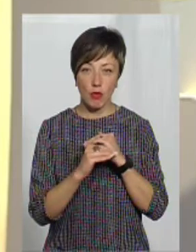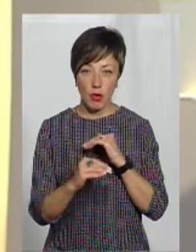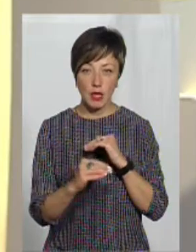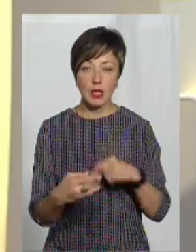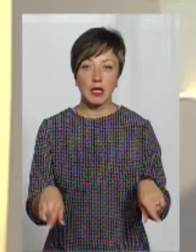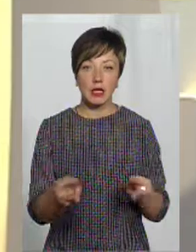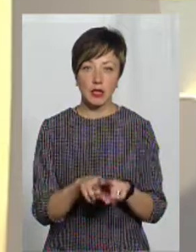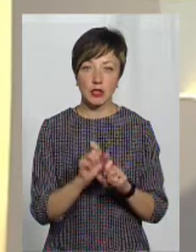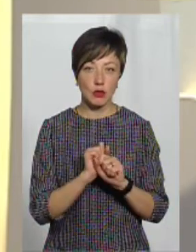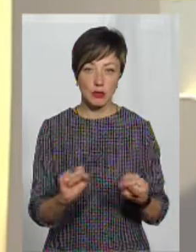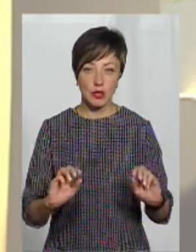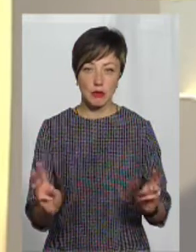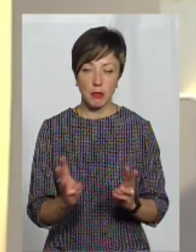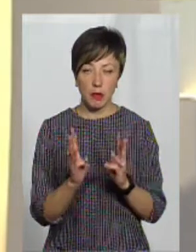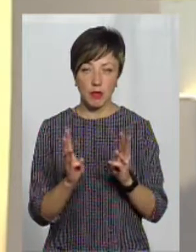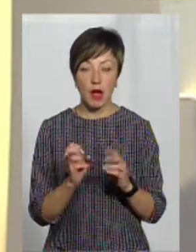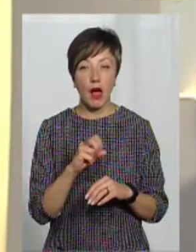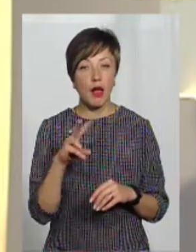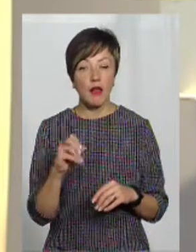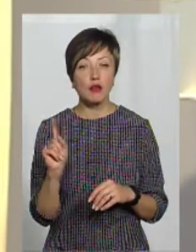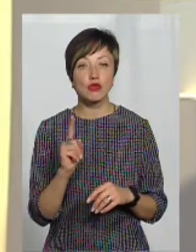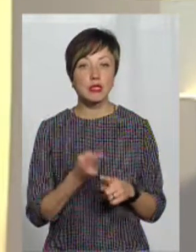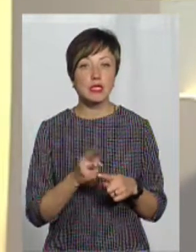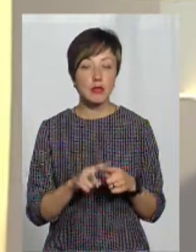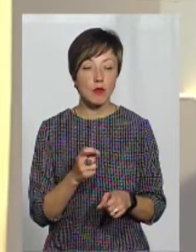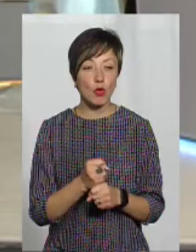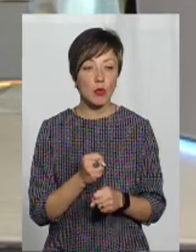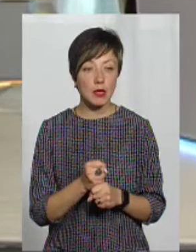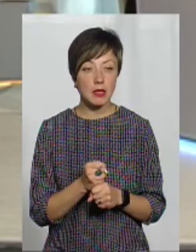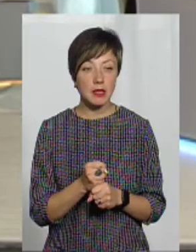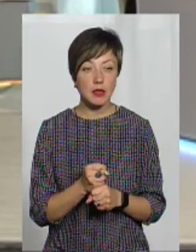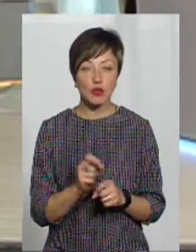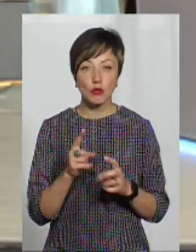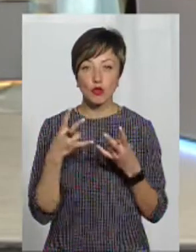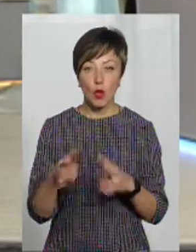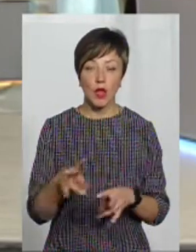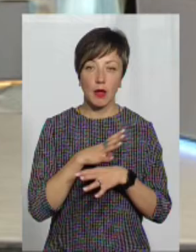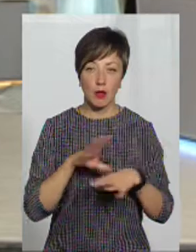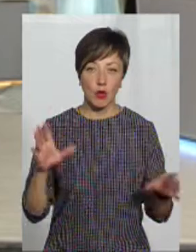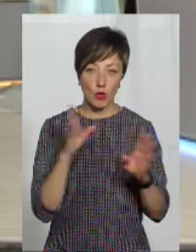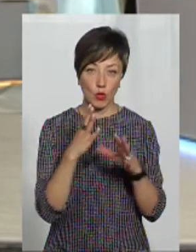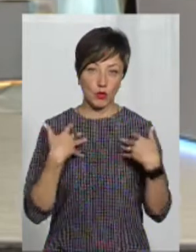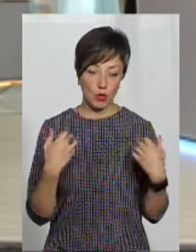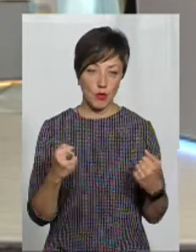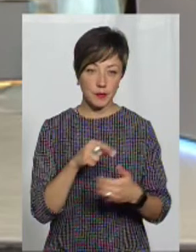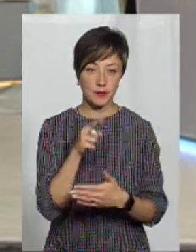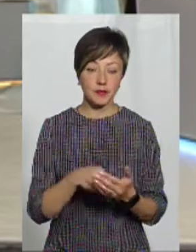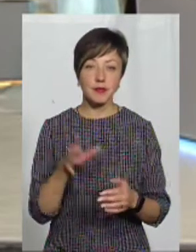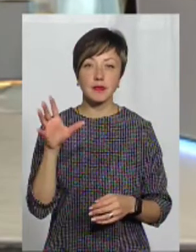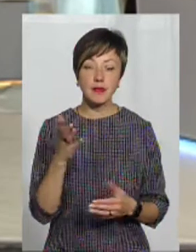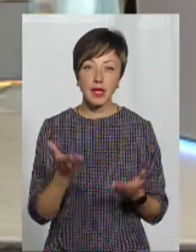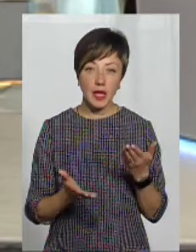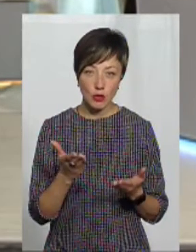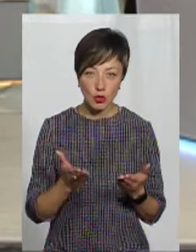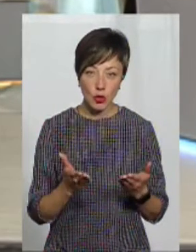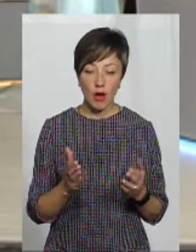цих грибів, теж не можна спалювати. Так, не можна. Але що ж з цим робити, щоб ніякої шкоди не було для екології і здоров'я? Це все, якщо